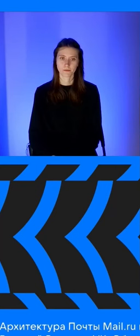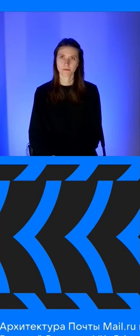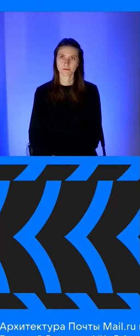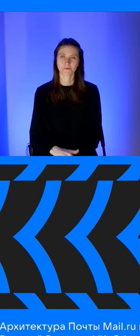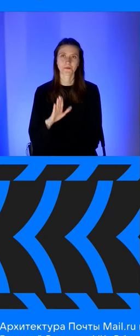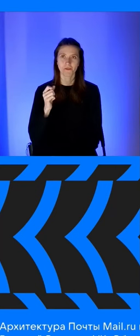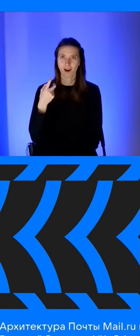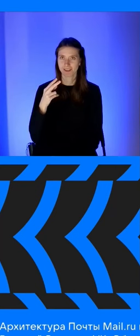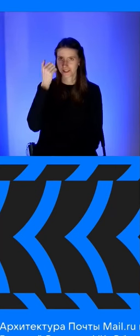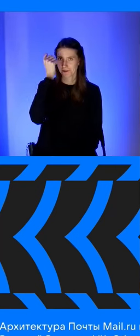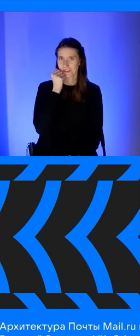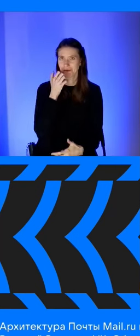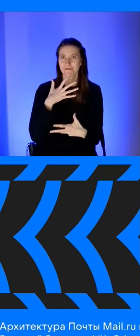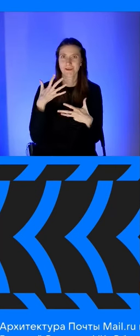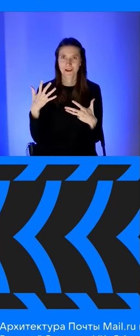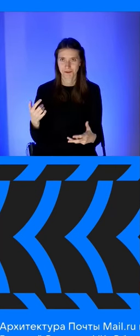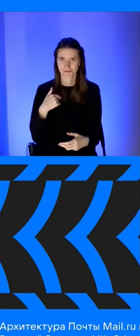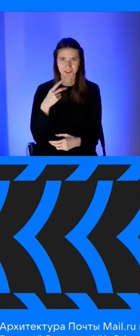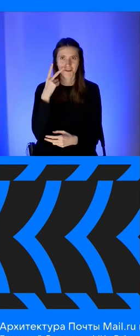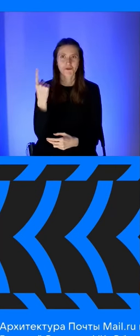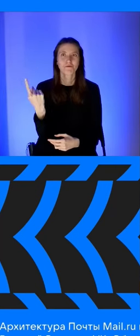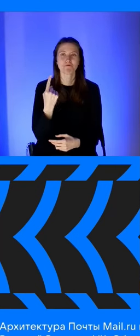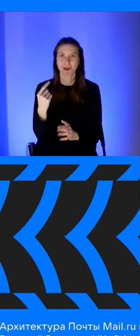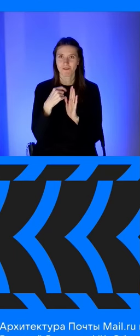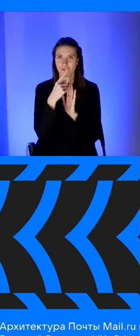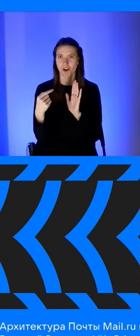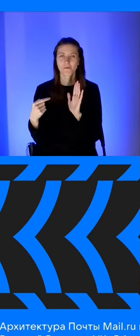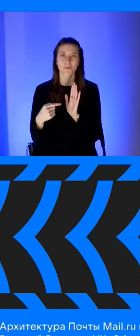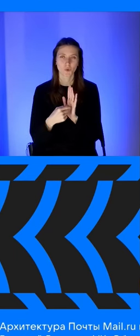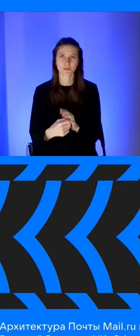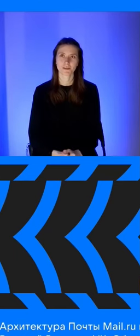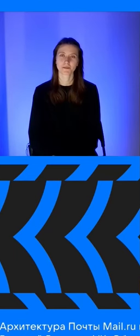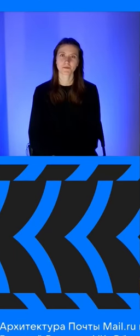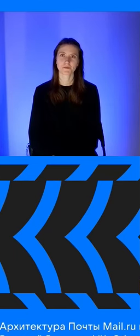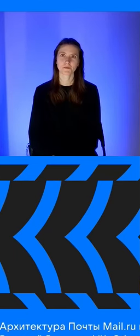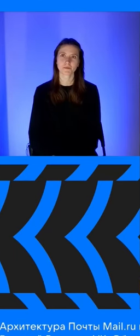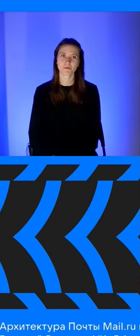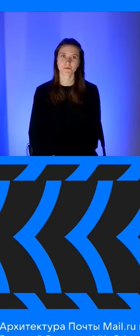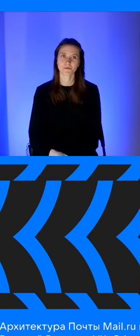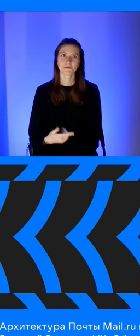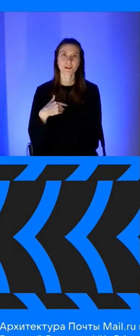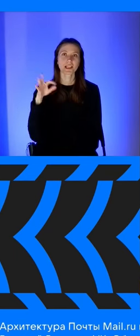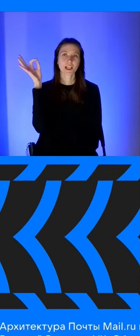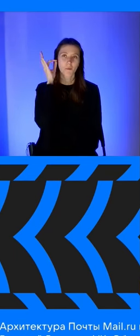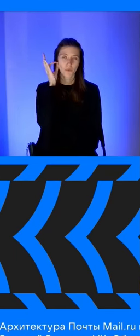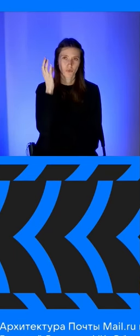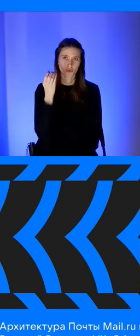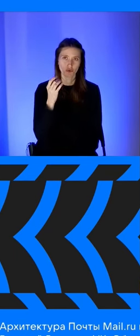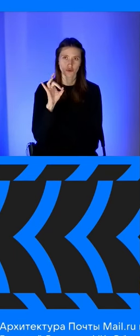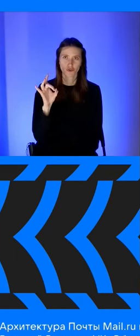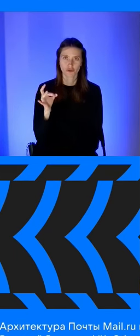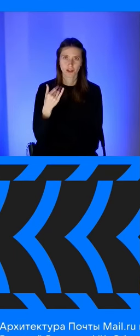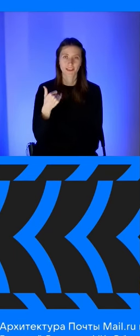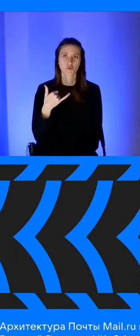Вася, спасибо большое. Я уже вижу первый вопрос. Да. Скажем, еще раз напомню, что у нас приз за